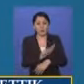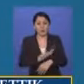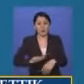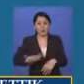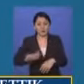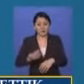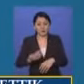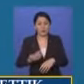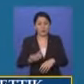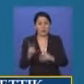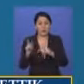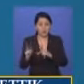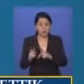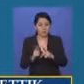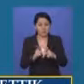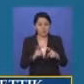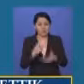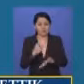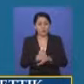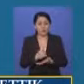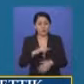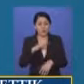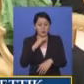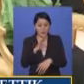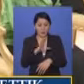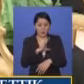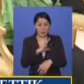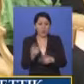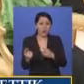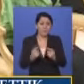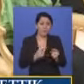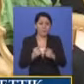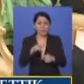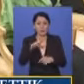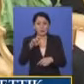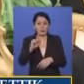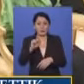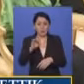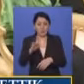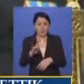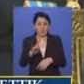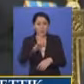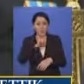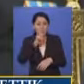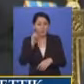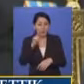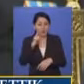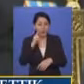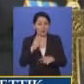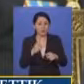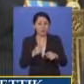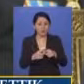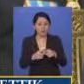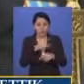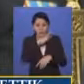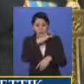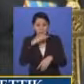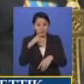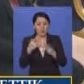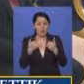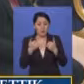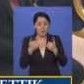жаңа буынының дайындауға баса мән бердік. Президенттік кадр резервіндегі жастардың жартысынан көбі